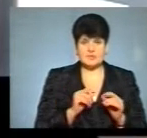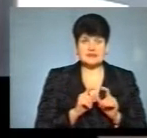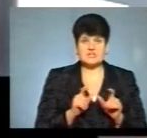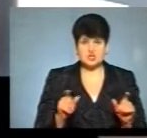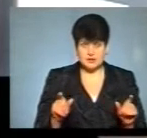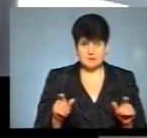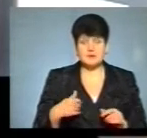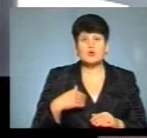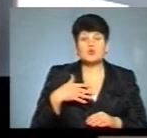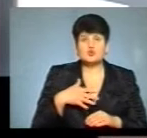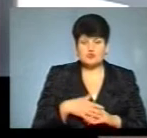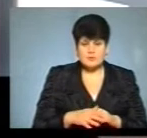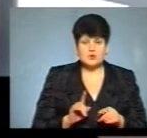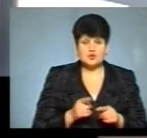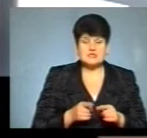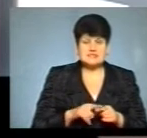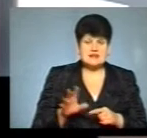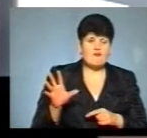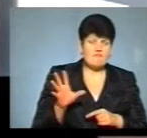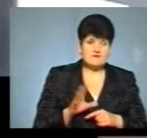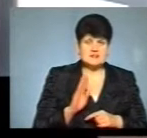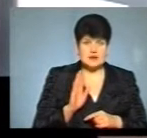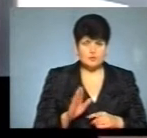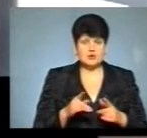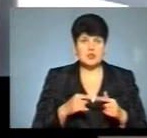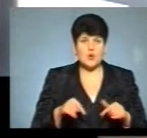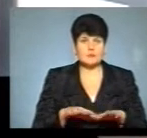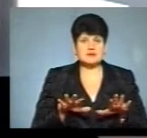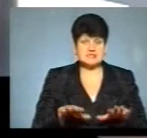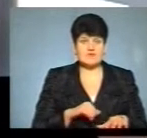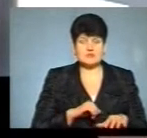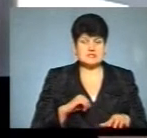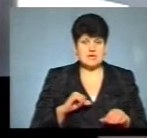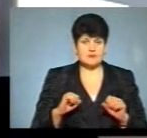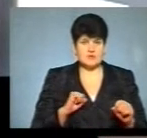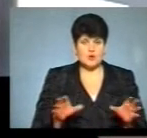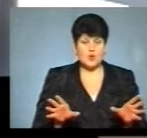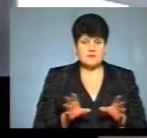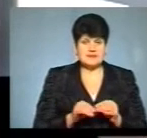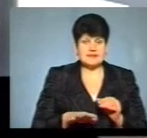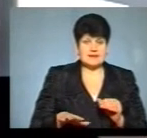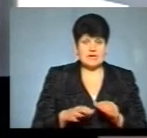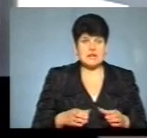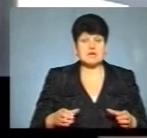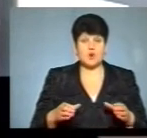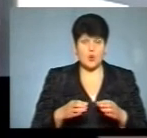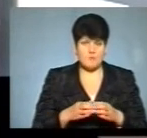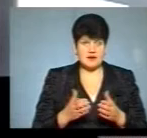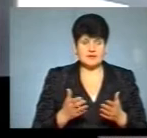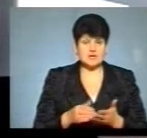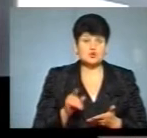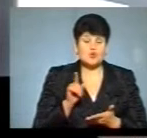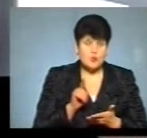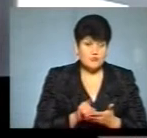так ми розуміємо, що це все буде лягати на органи місцевого самоврядування, об'єднані територіальні громади, які